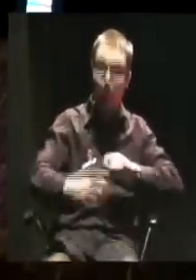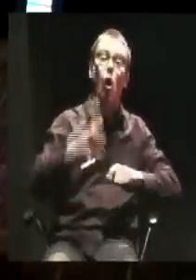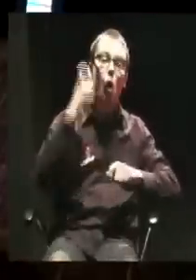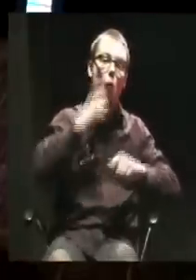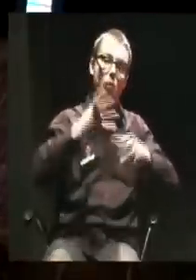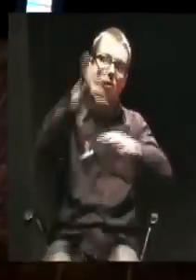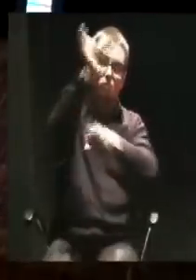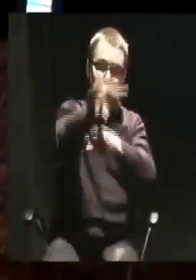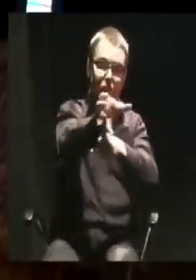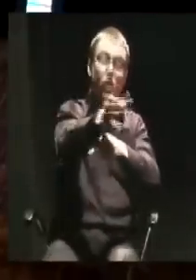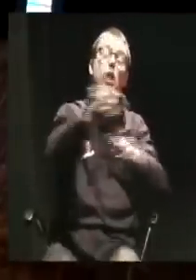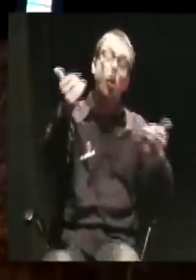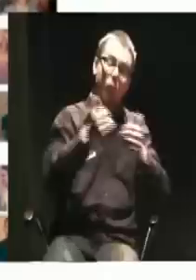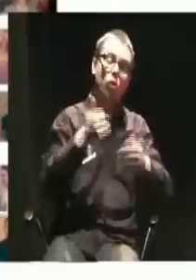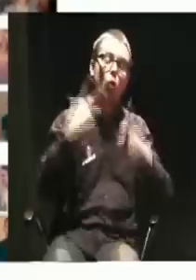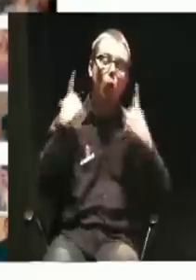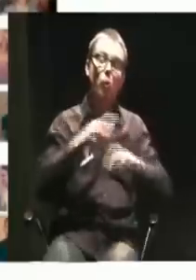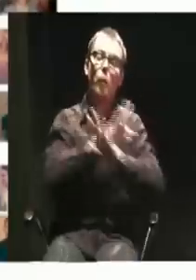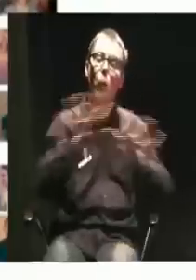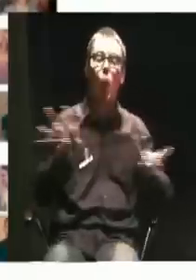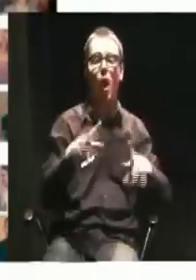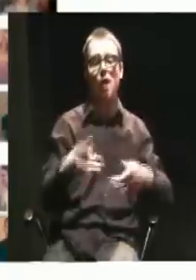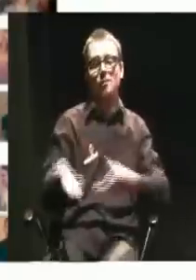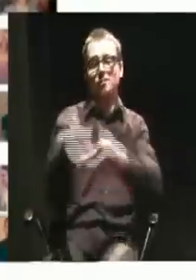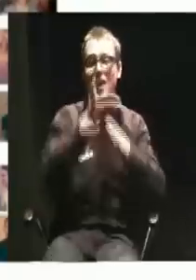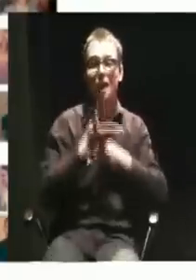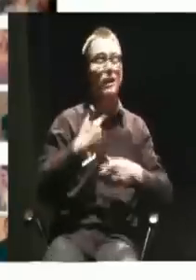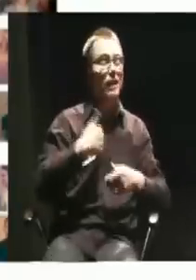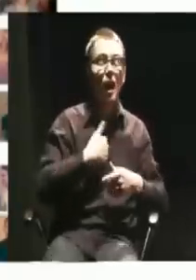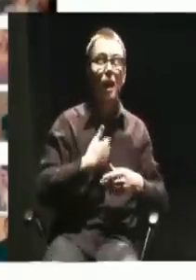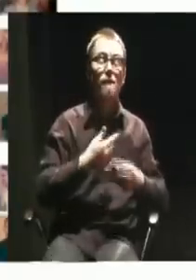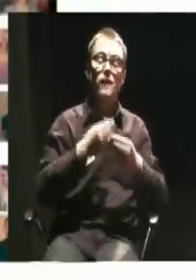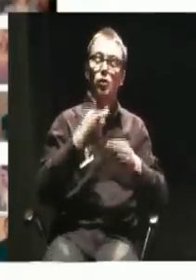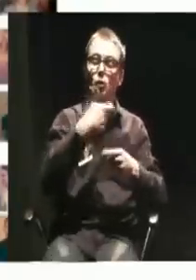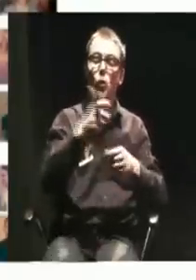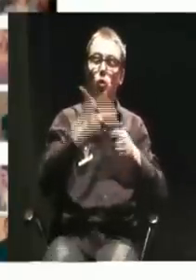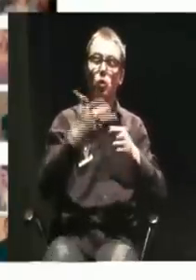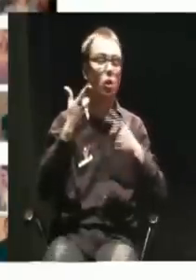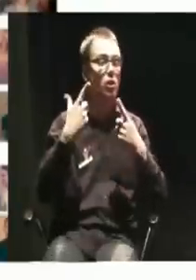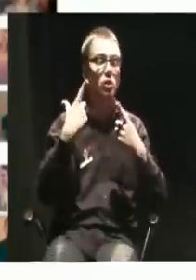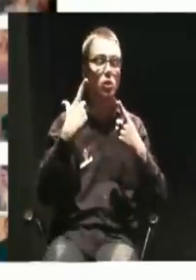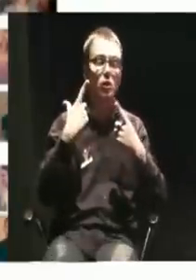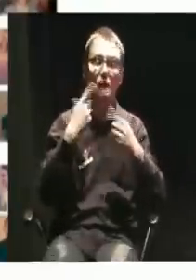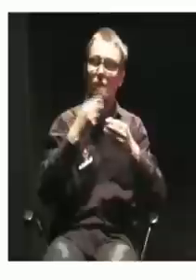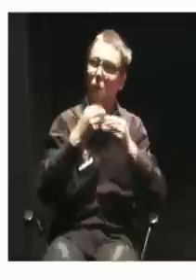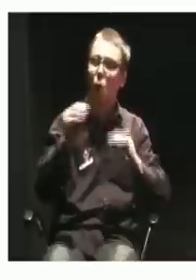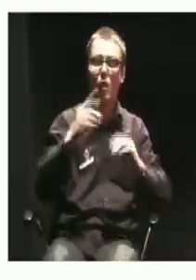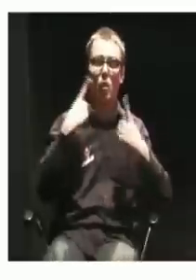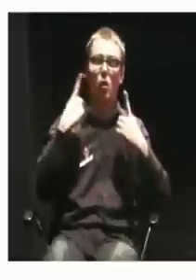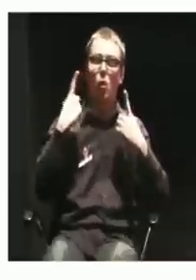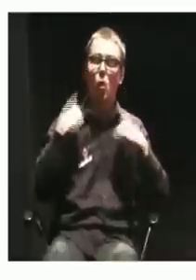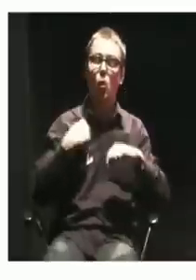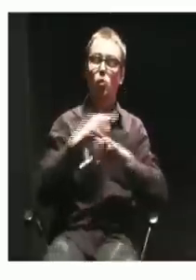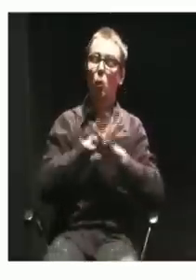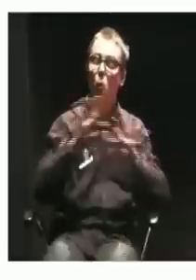ponad 130 gwiazd polskiego show biznesu. Czy można być twórcą internetowym i dostać nominację do